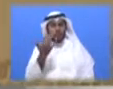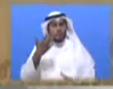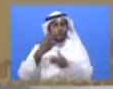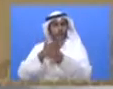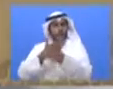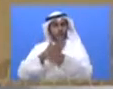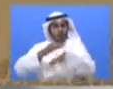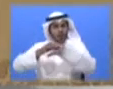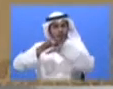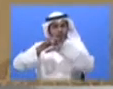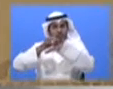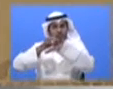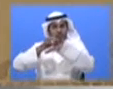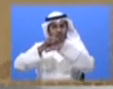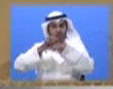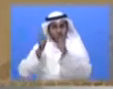البناء